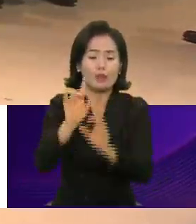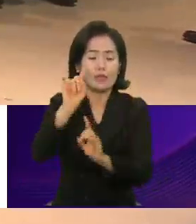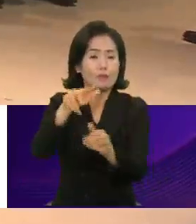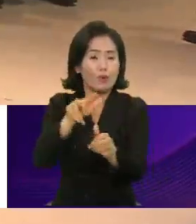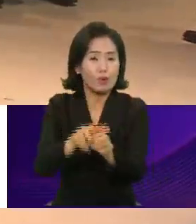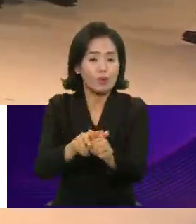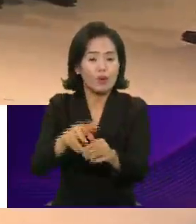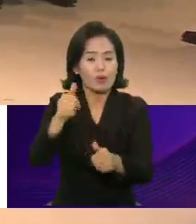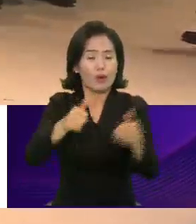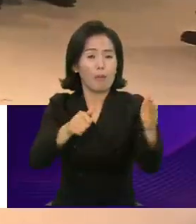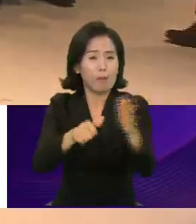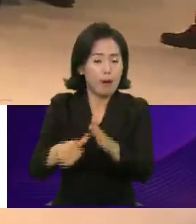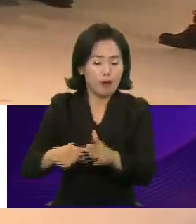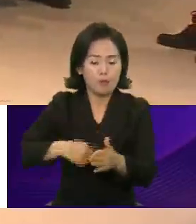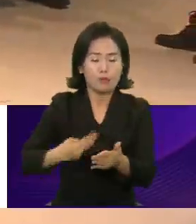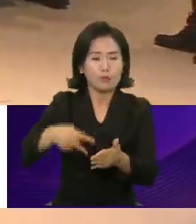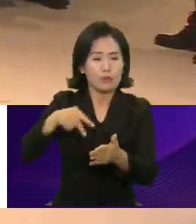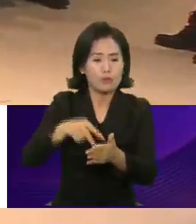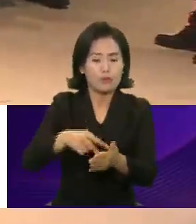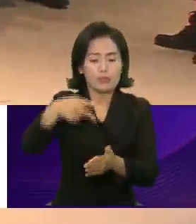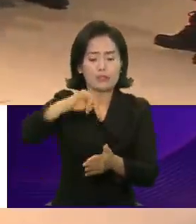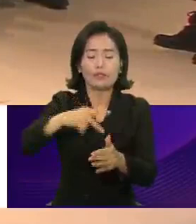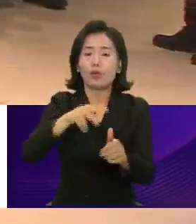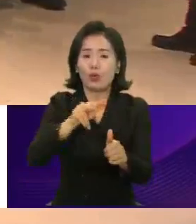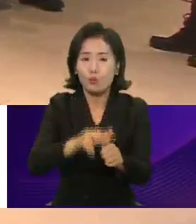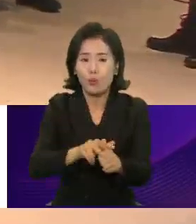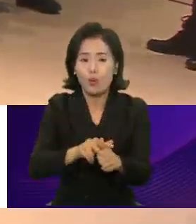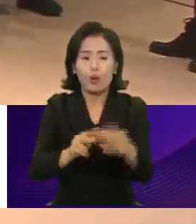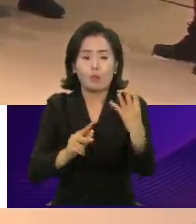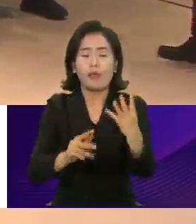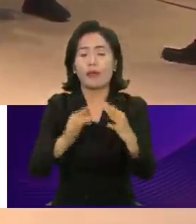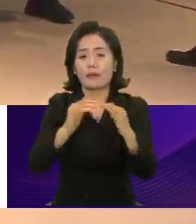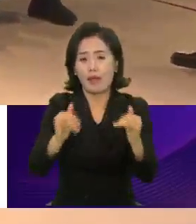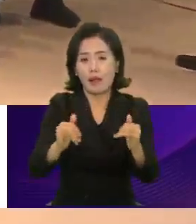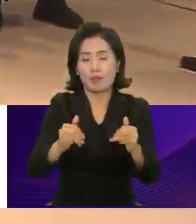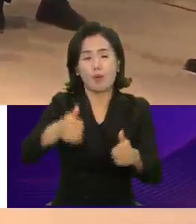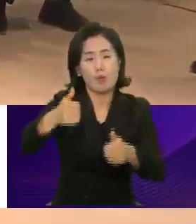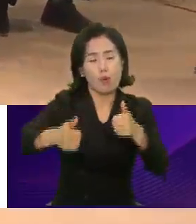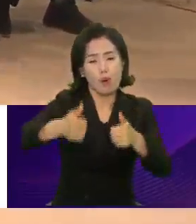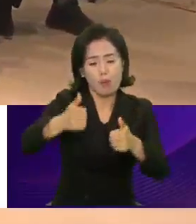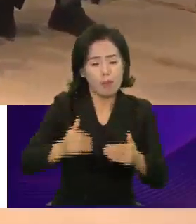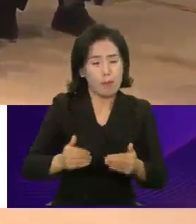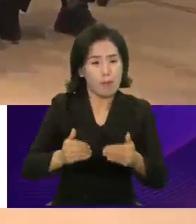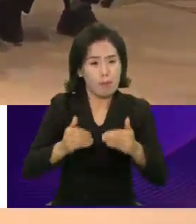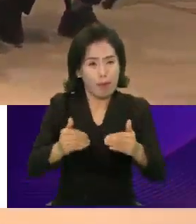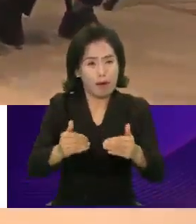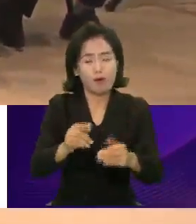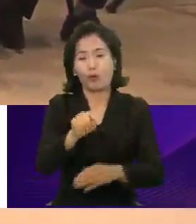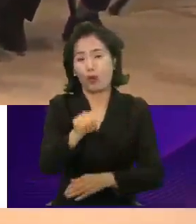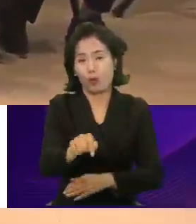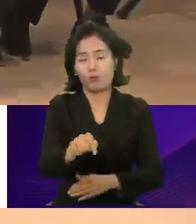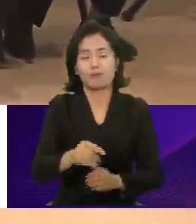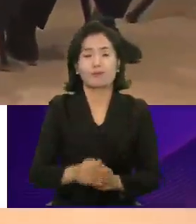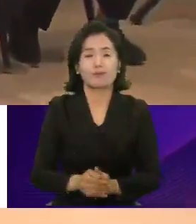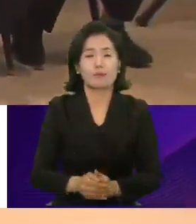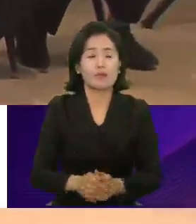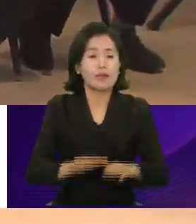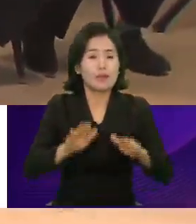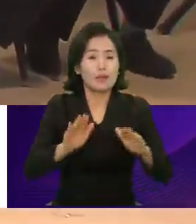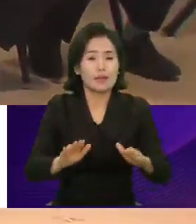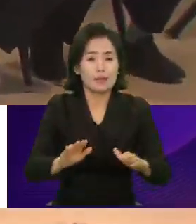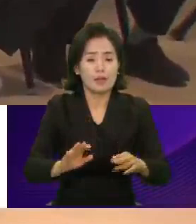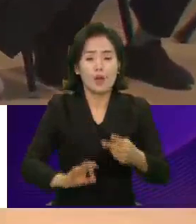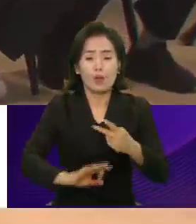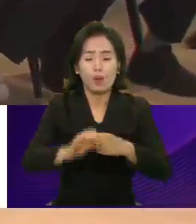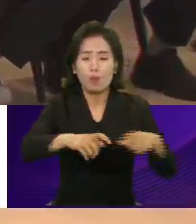후보, 경선 탈락 후 무소속으로 나온 신성식 후보까지 4명의 선거구도로 치열한 양상이 펼쳐졌던 곳입니다. 현재